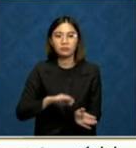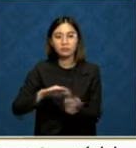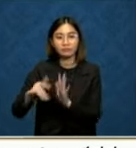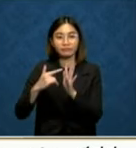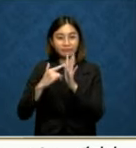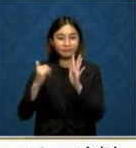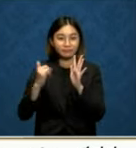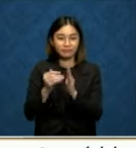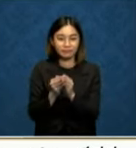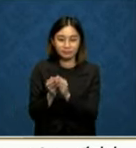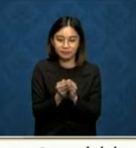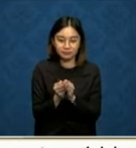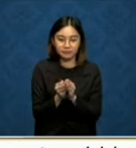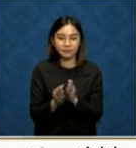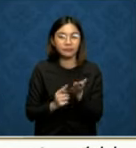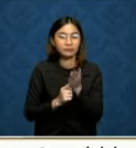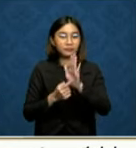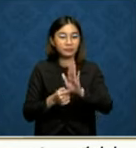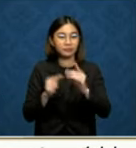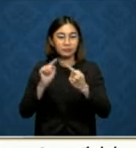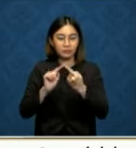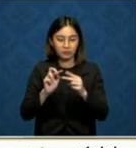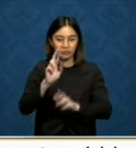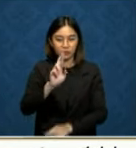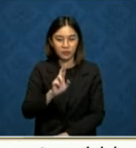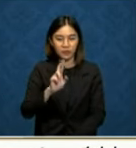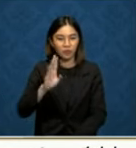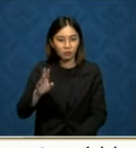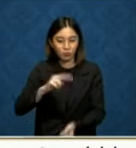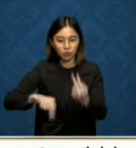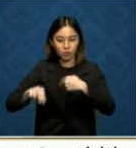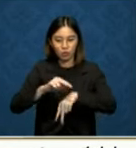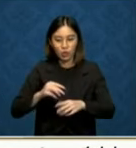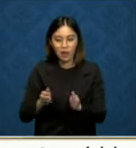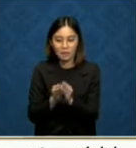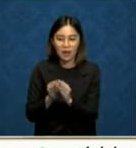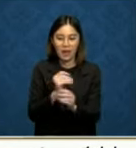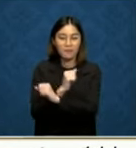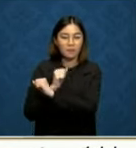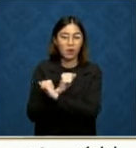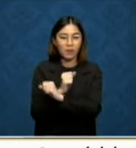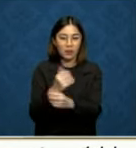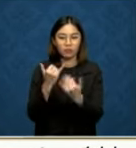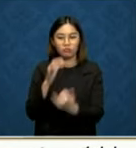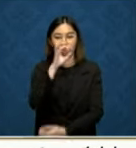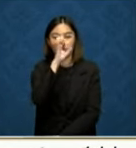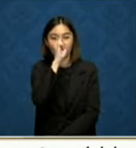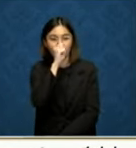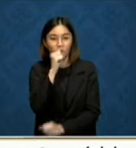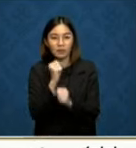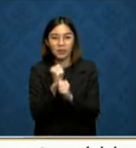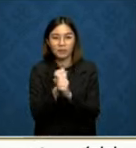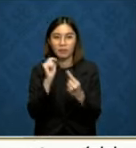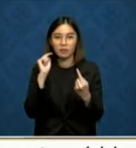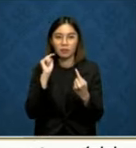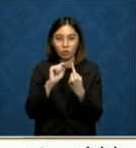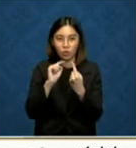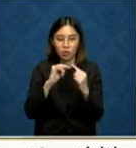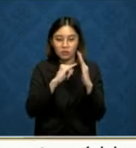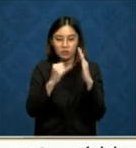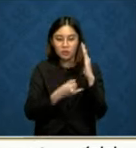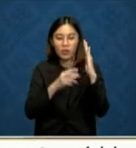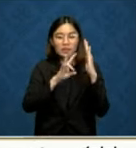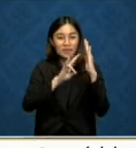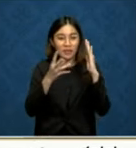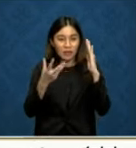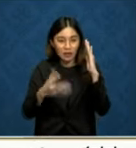และยา เราก็ได้เสนอเรื่องระบบ การเสาระวางอาหารปลอดไฮซึกหน่นี้ได้ทดลองดำเนินการใน 8a7จ